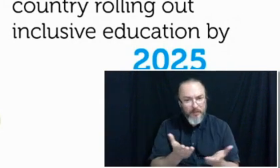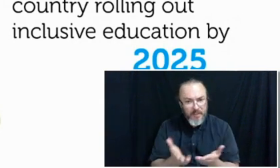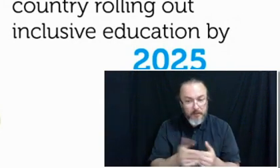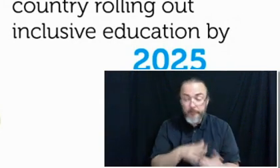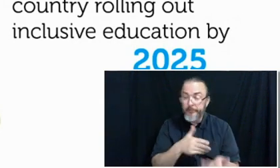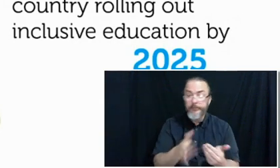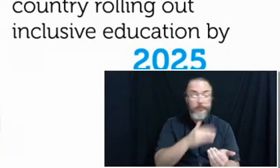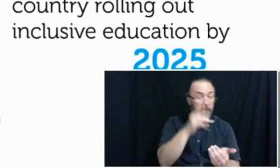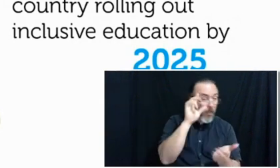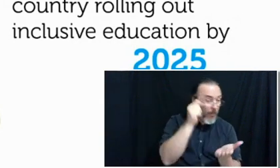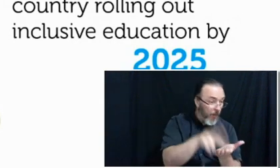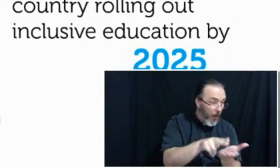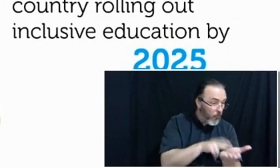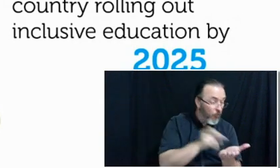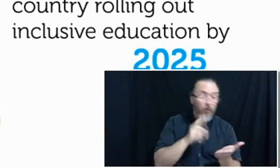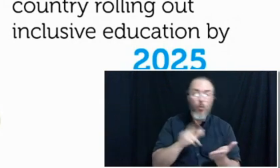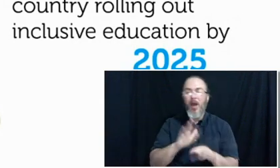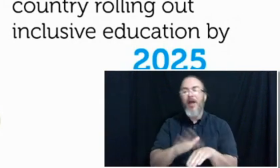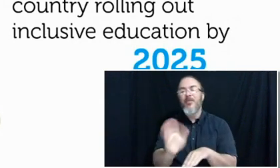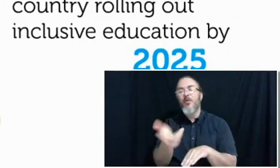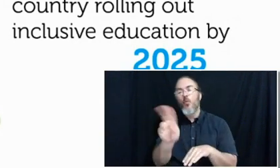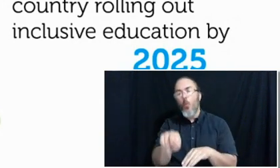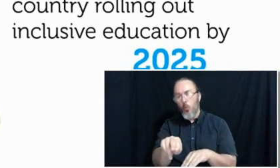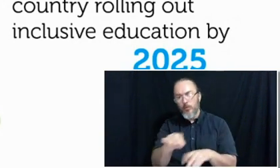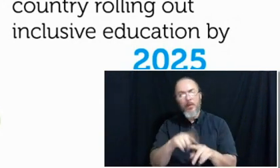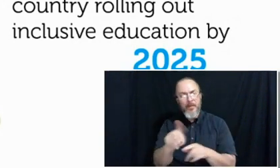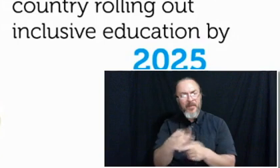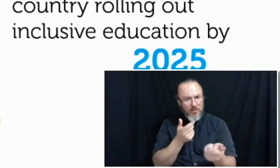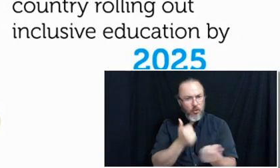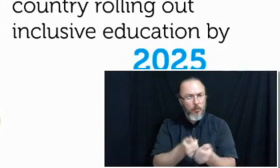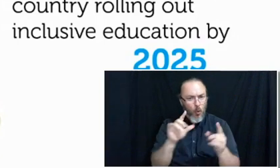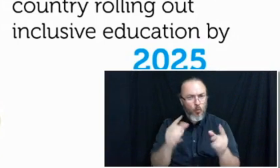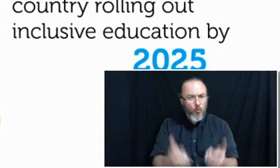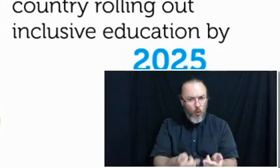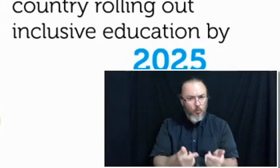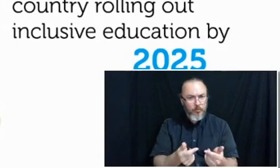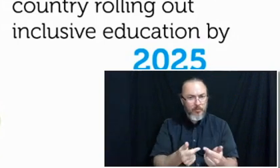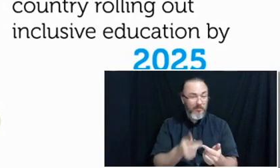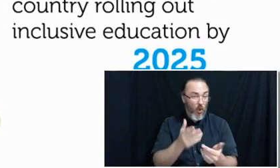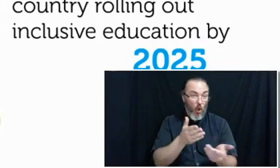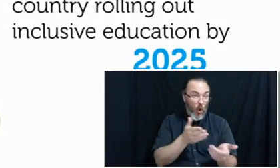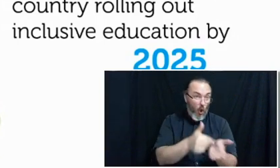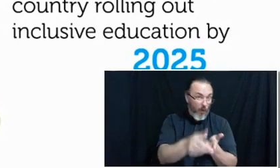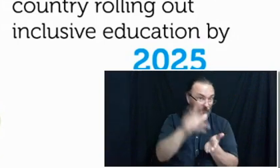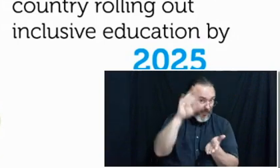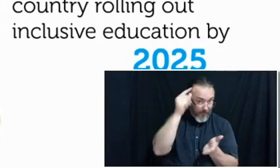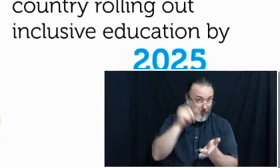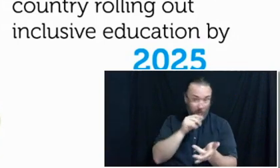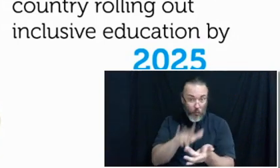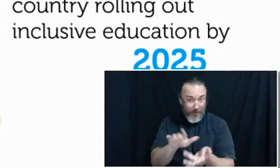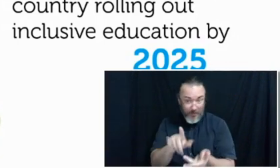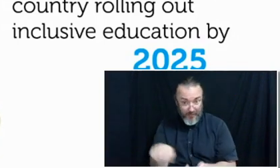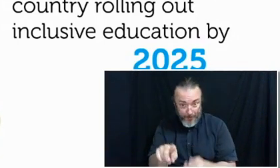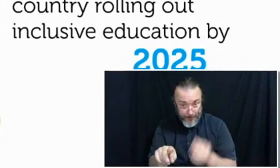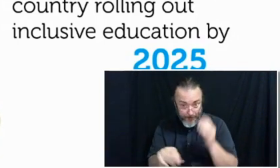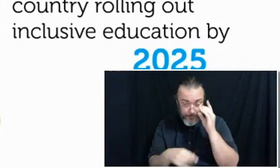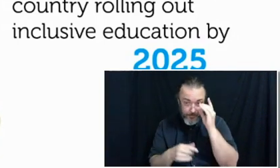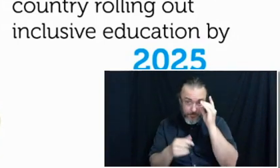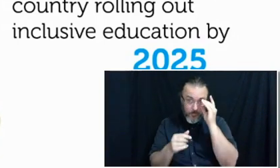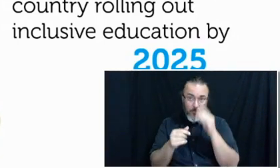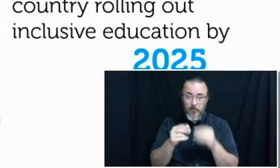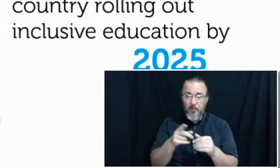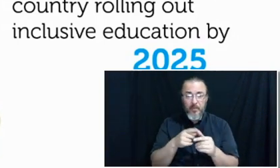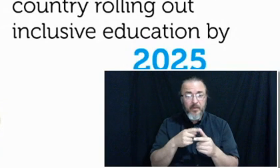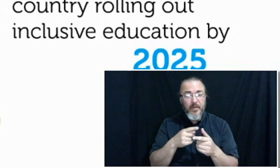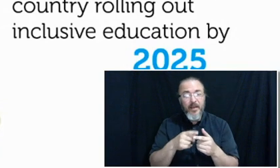un contrat avec le gouvernement ou de leur propre initiative. Elles appuient les groupes que souvent les gouvernements n'atteignent pas, par exemple les enfants des rues.